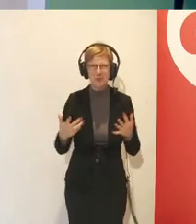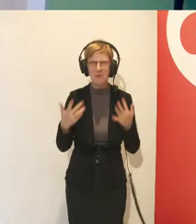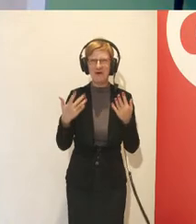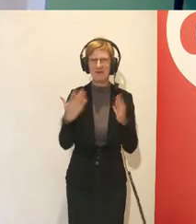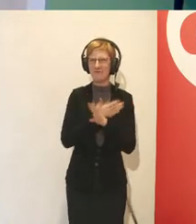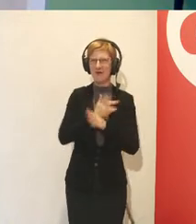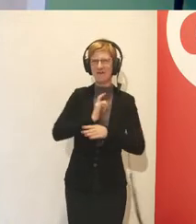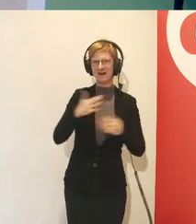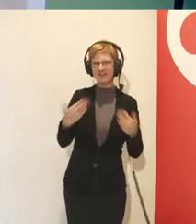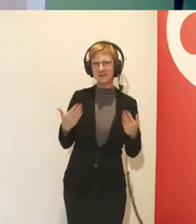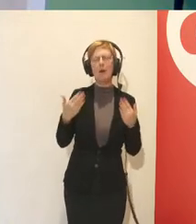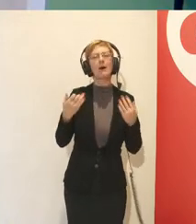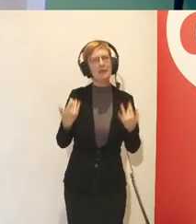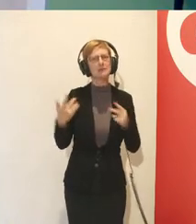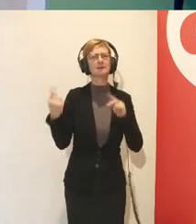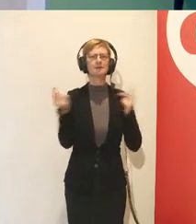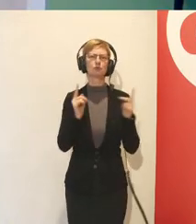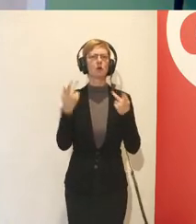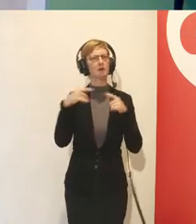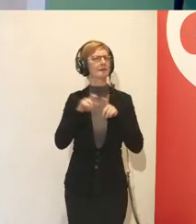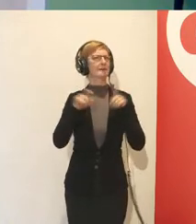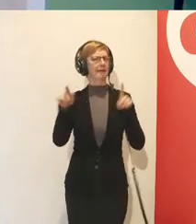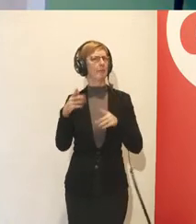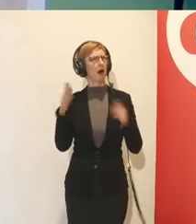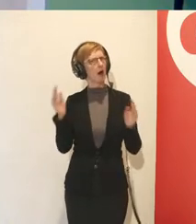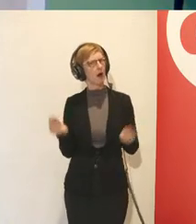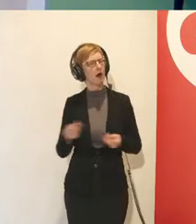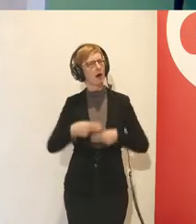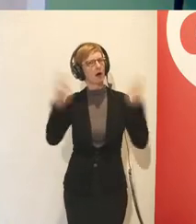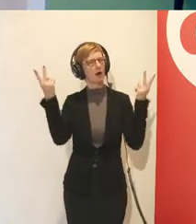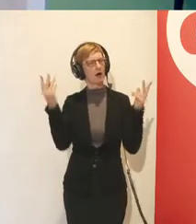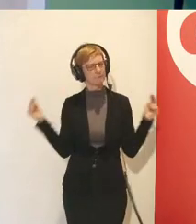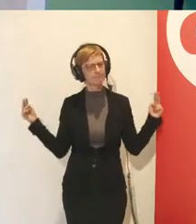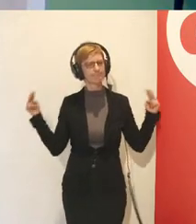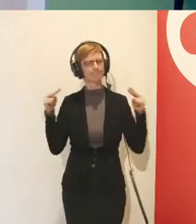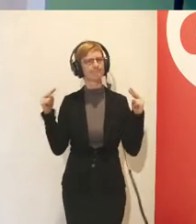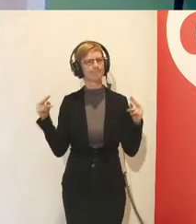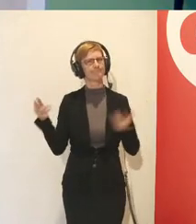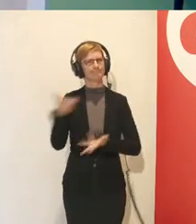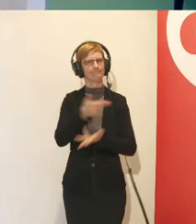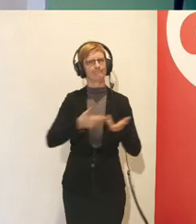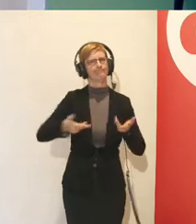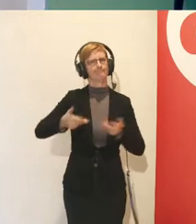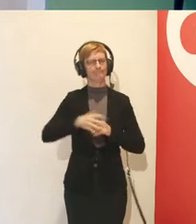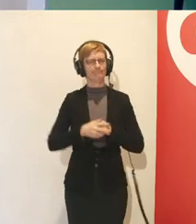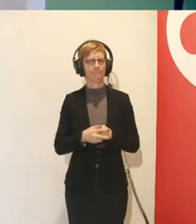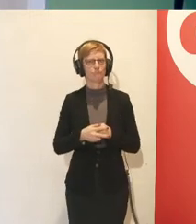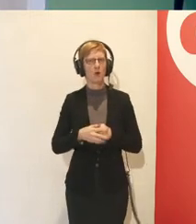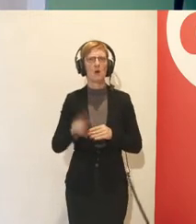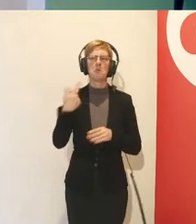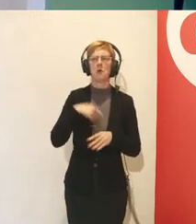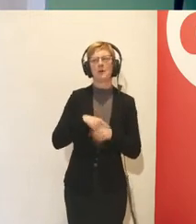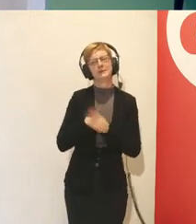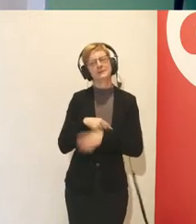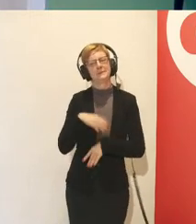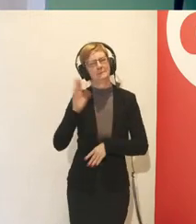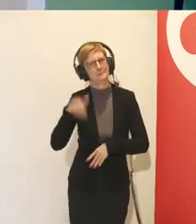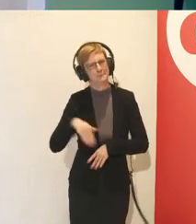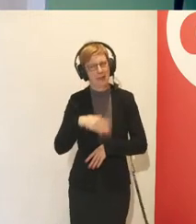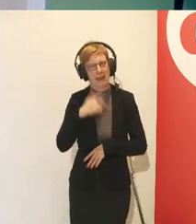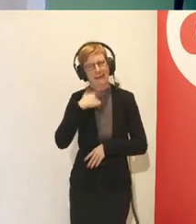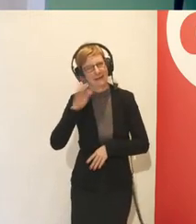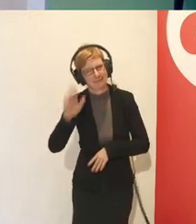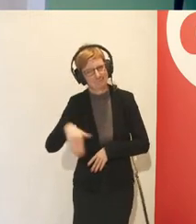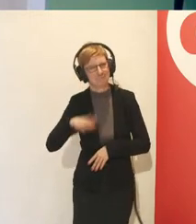diskutieren menschen da mehr drüber und das was vorher vielleicht ja verschrobenheit angesehen wurde das wird dann auf einmal